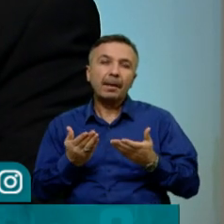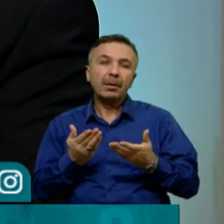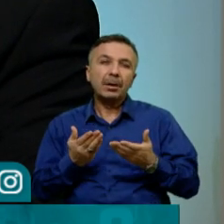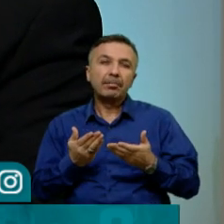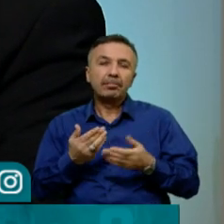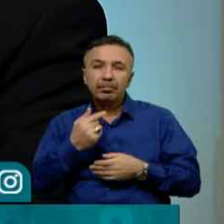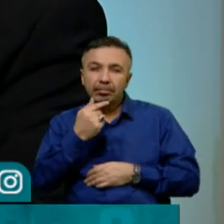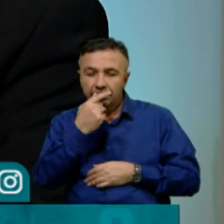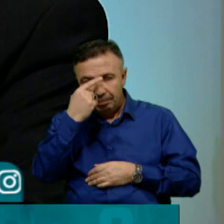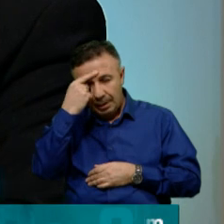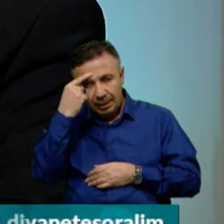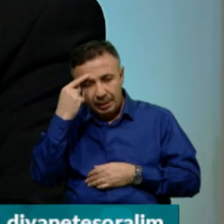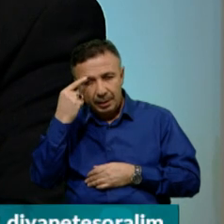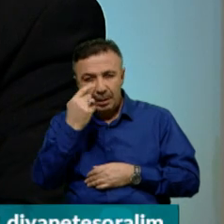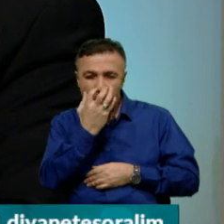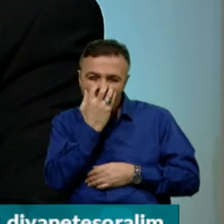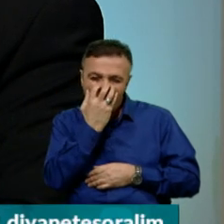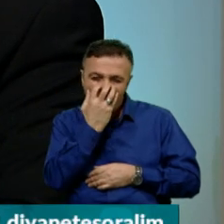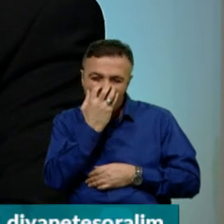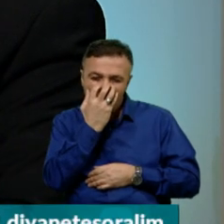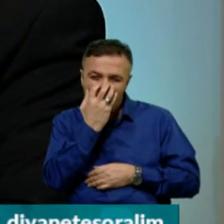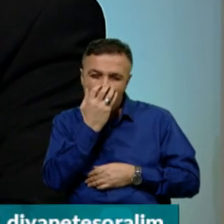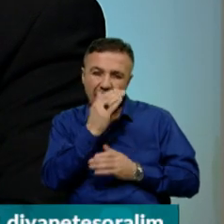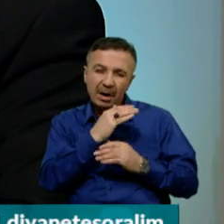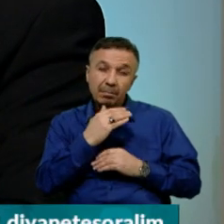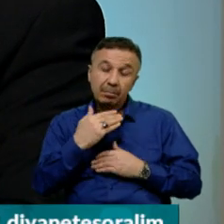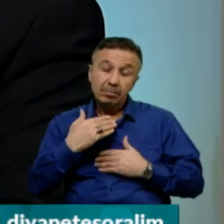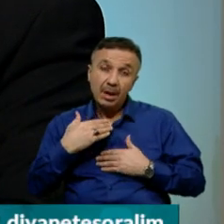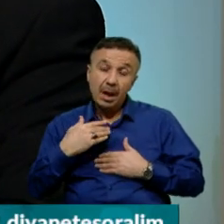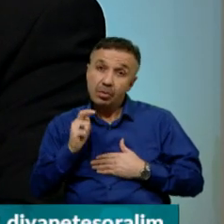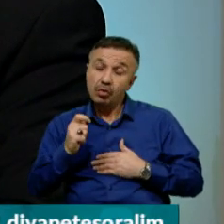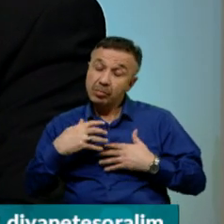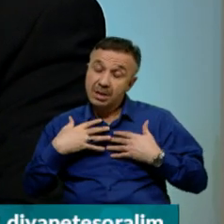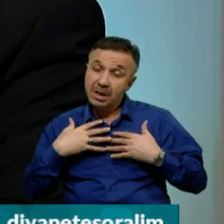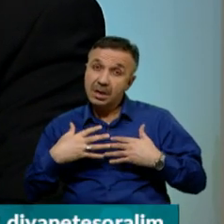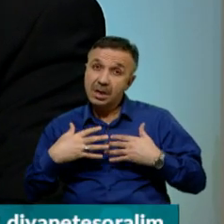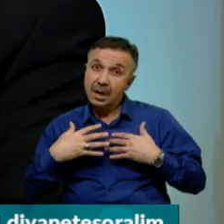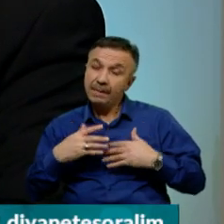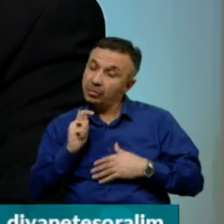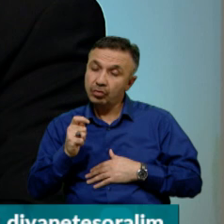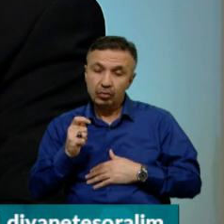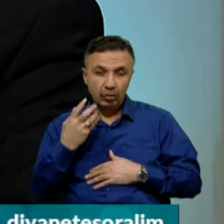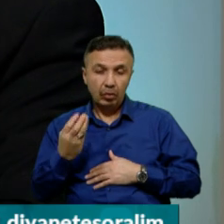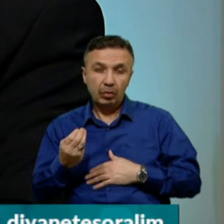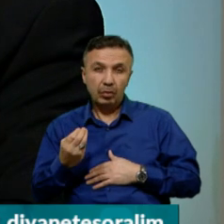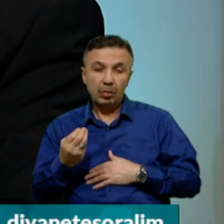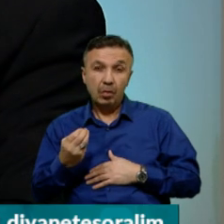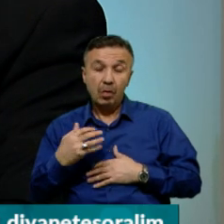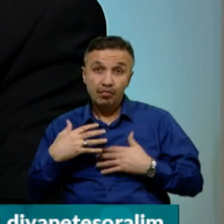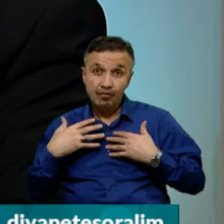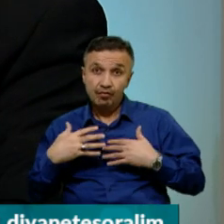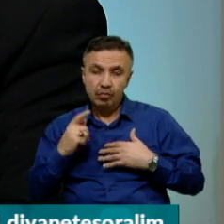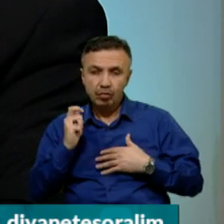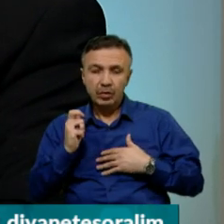belki yoğun bakımda değil mi ön zor durumda nefes alamaz bir var iken ya ne yapıyor o zor durumda